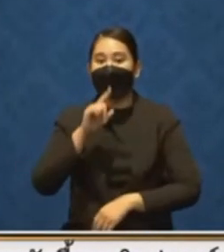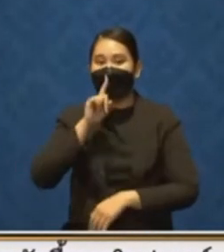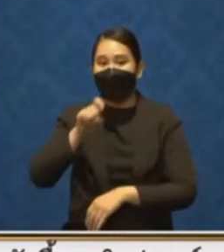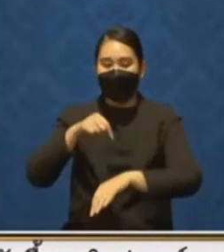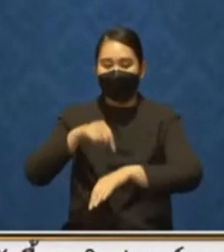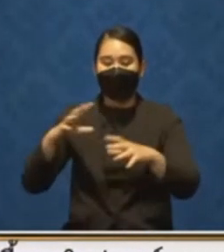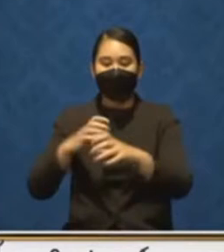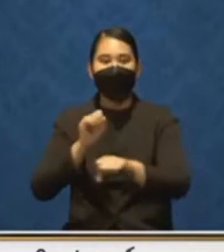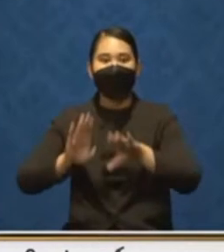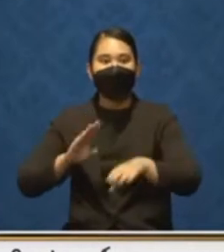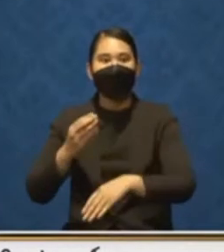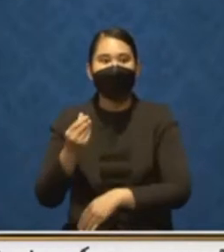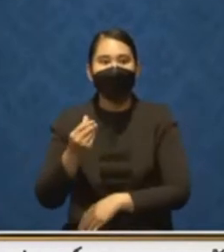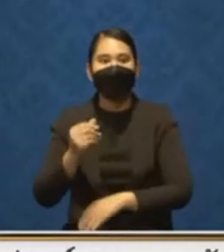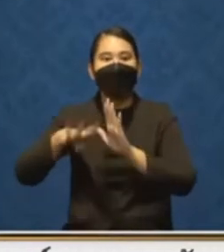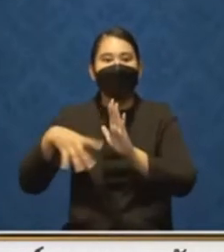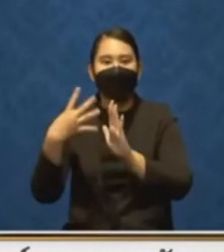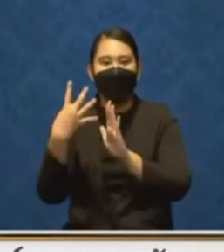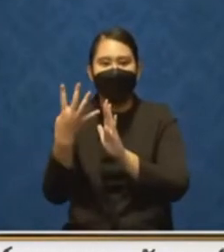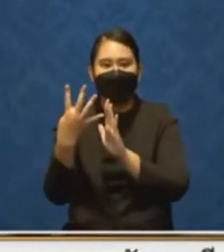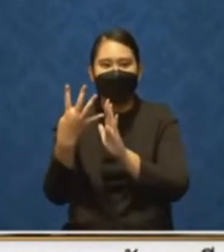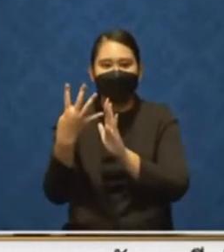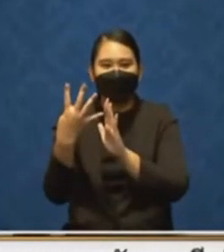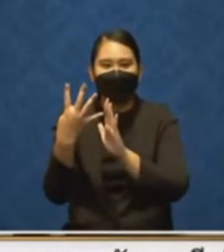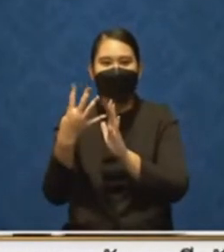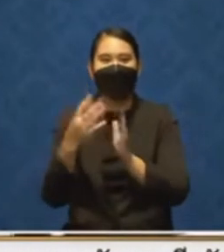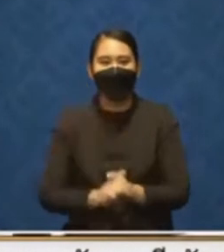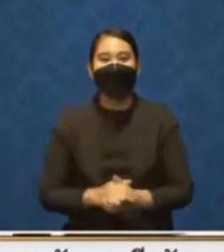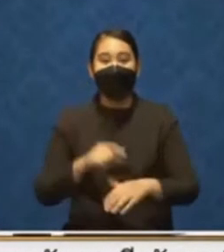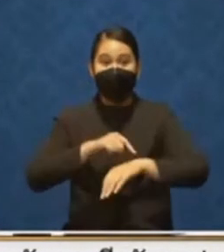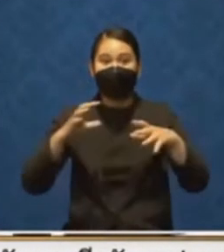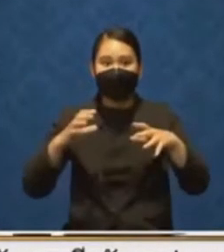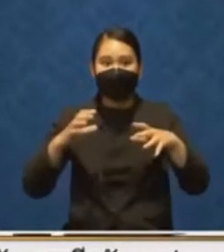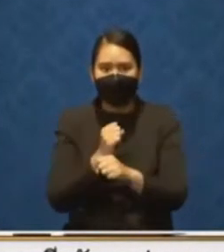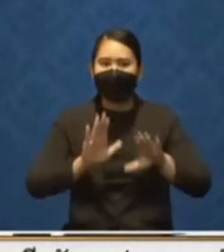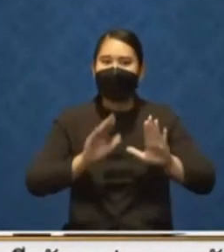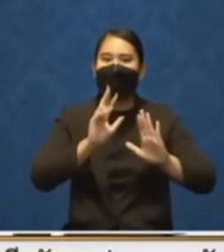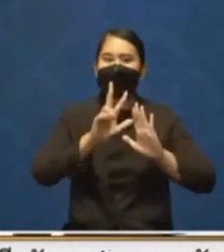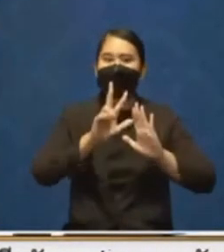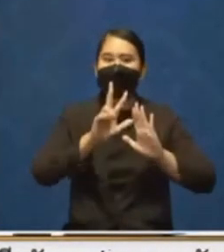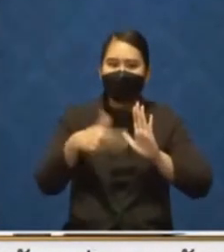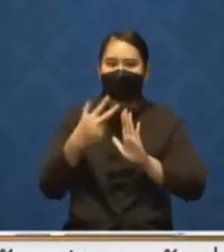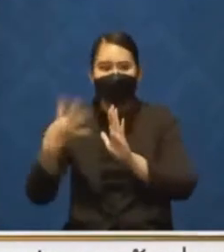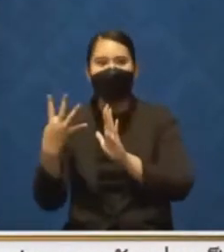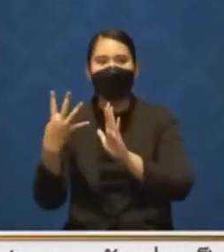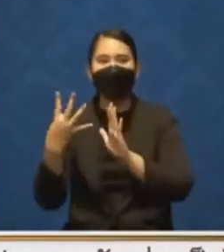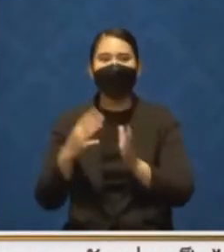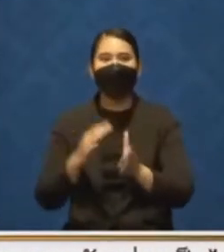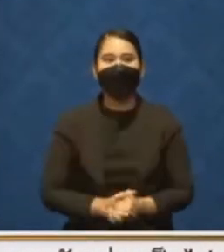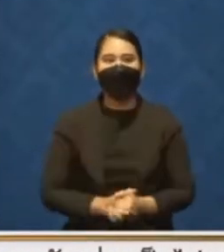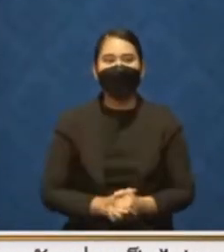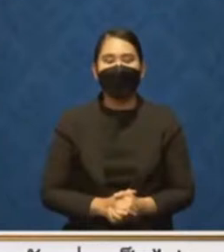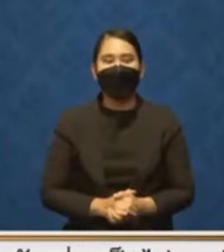กลับประมาณ 4ชั่วโมงนะครับเวลาสรุปนะ 3-4ชั่วโมงเลยครับกะว่าครับ